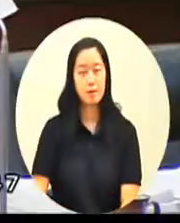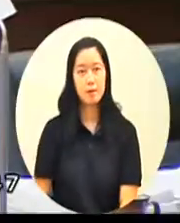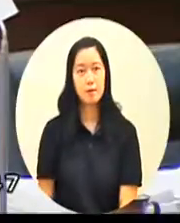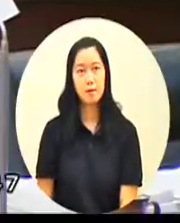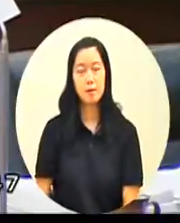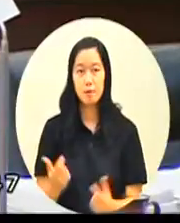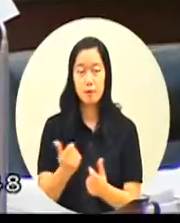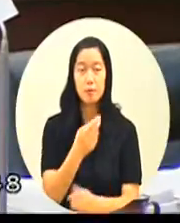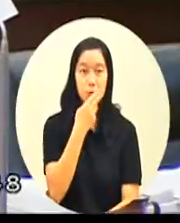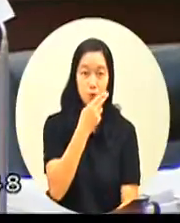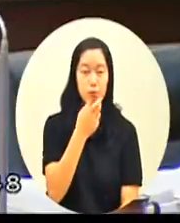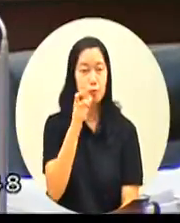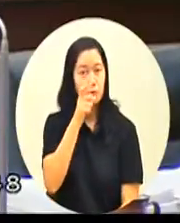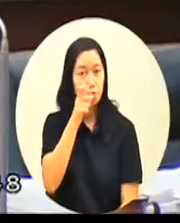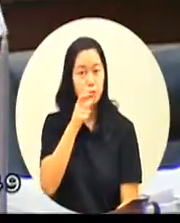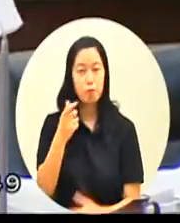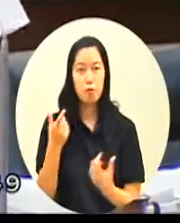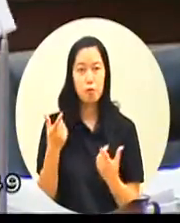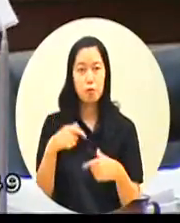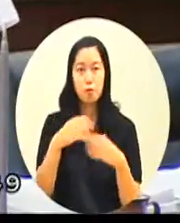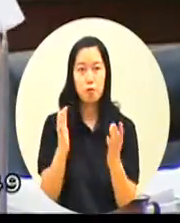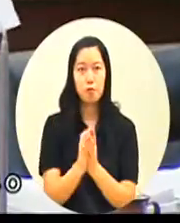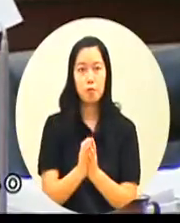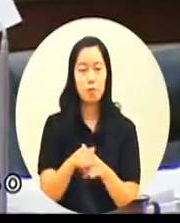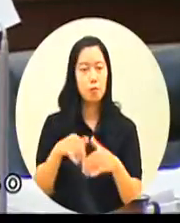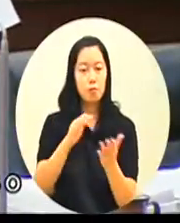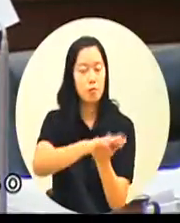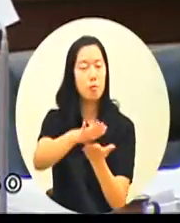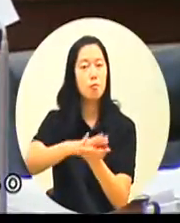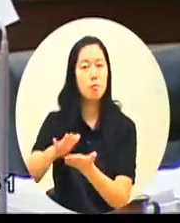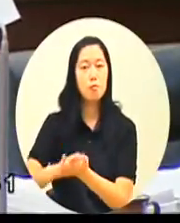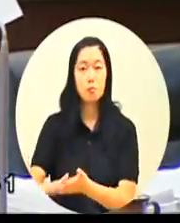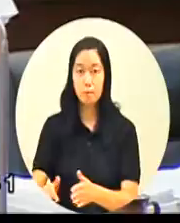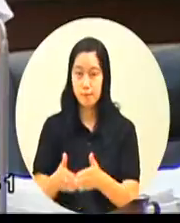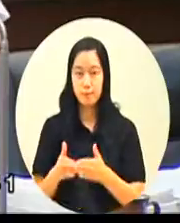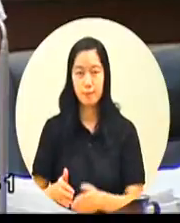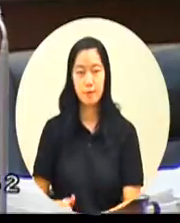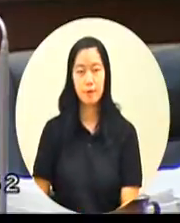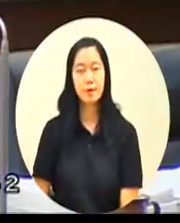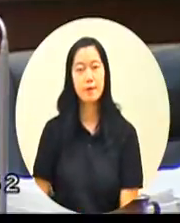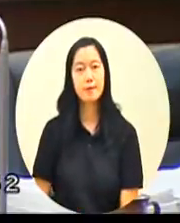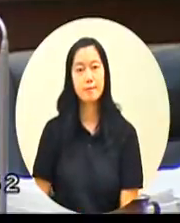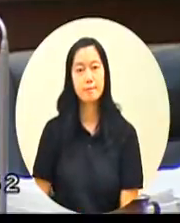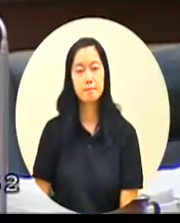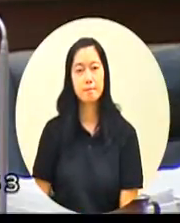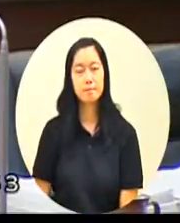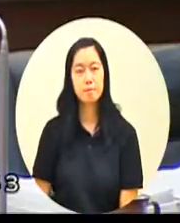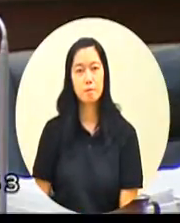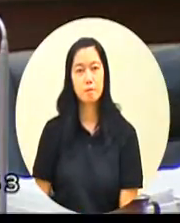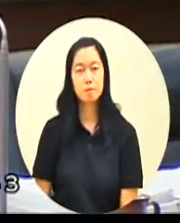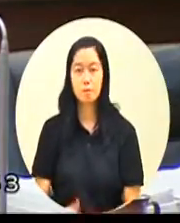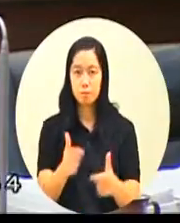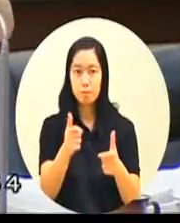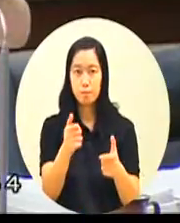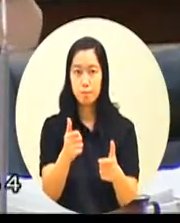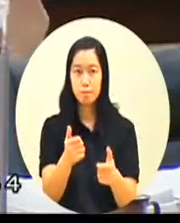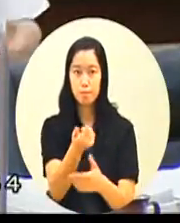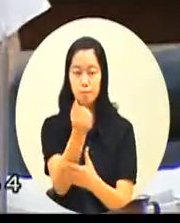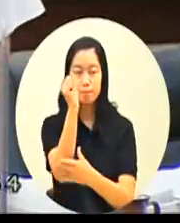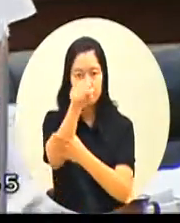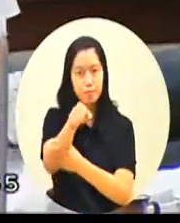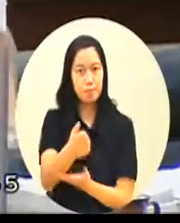以这些包括烟或者酒都要把它销毁掉的， 全部销毁。 对啊，好，给你一个公开的肯定啊，请坐